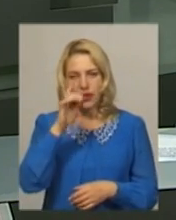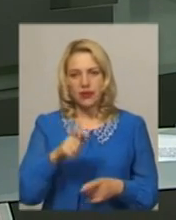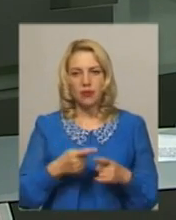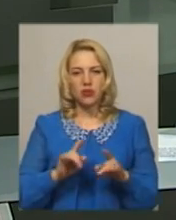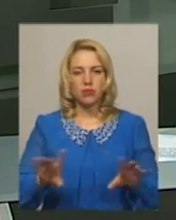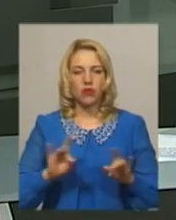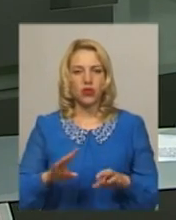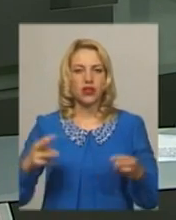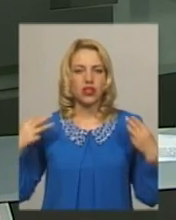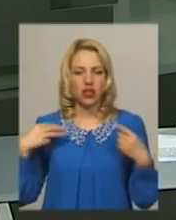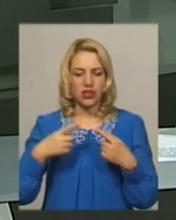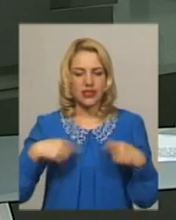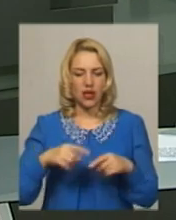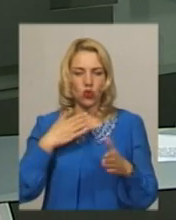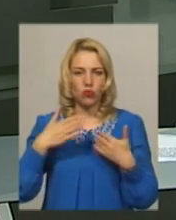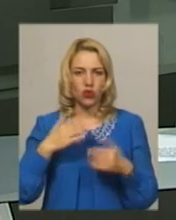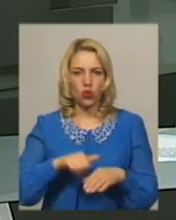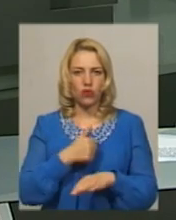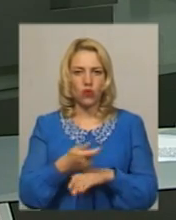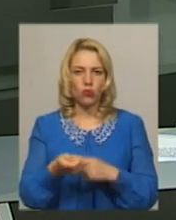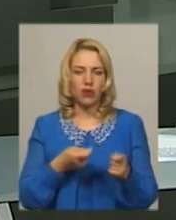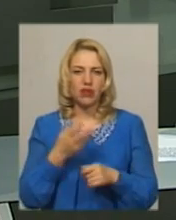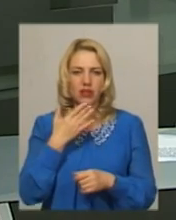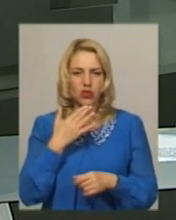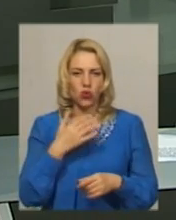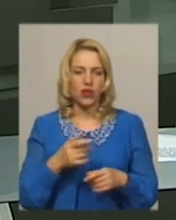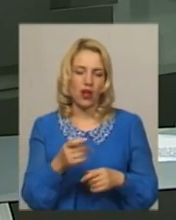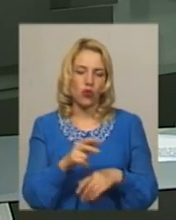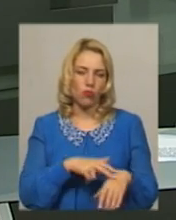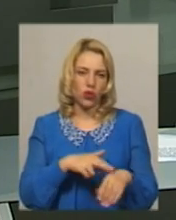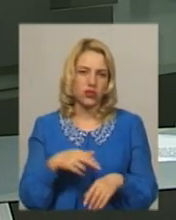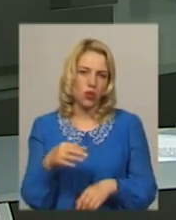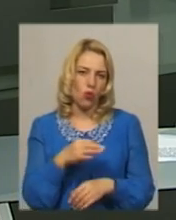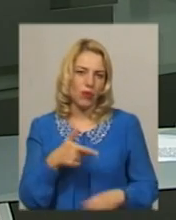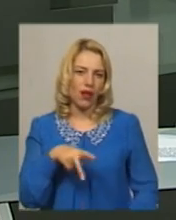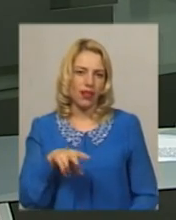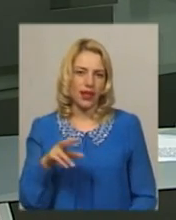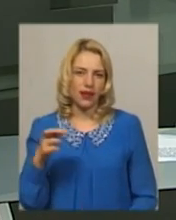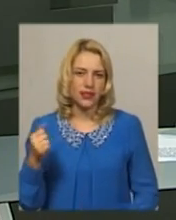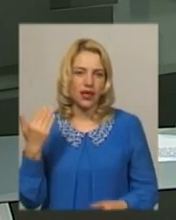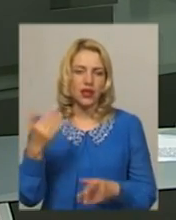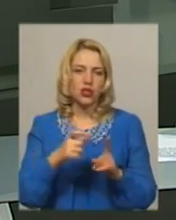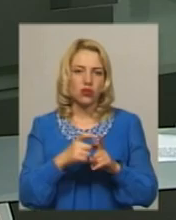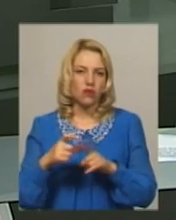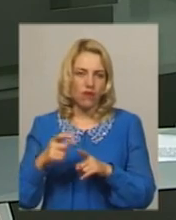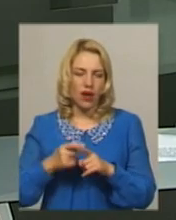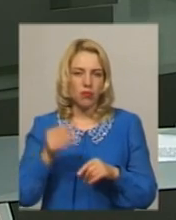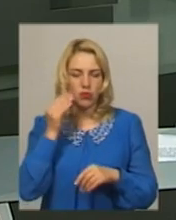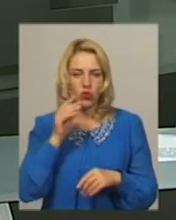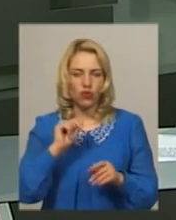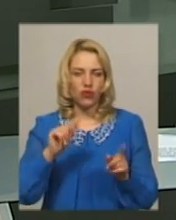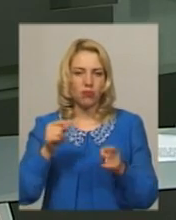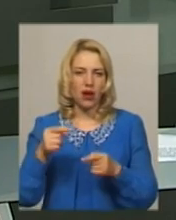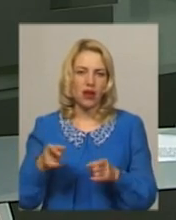повідомила начальник сектору комунікації Головного управління Національної поліції в області Інна Глега. За її словами, підозрюваний у